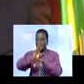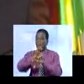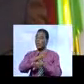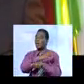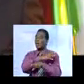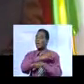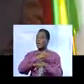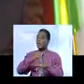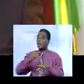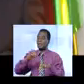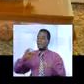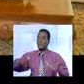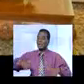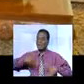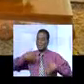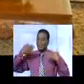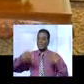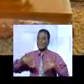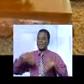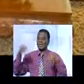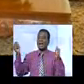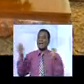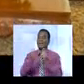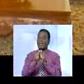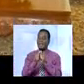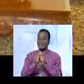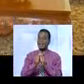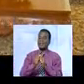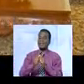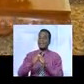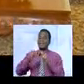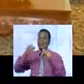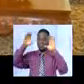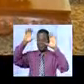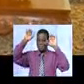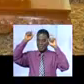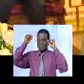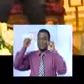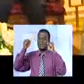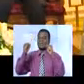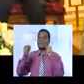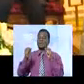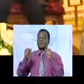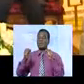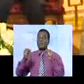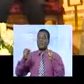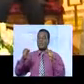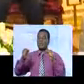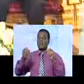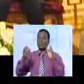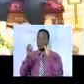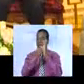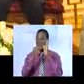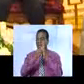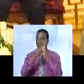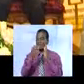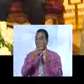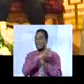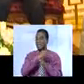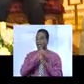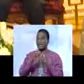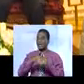audience, la joie, tant du côté de l'émissaire du président camerounais que de celui du président ivoirien,